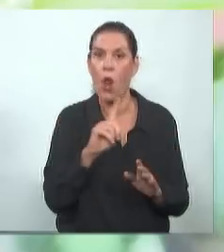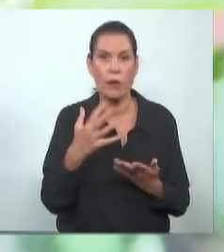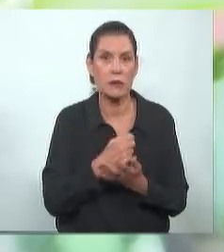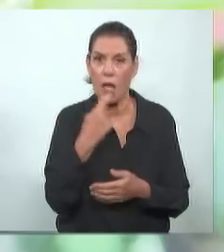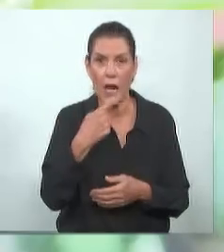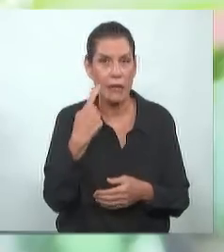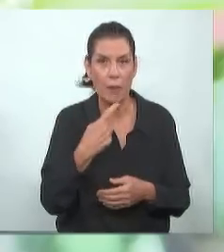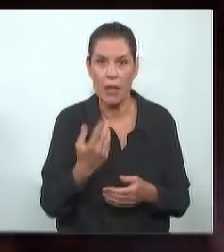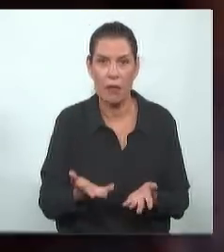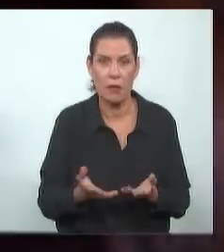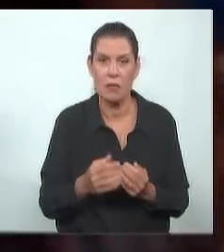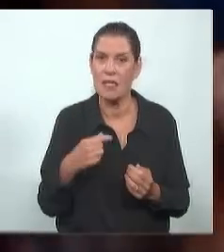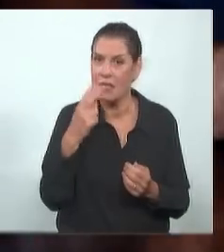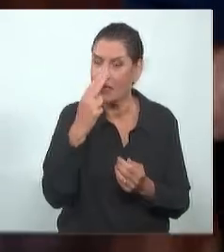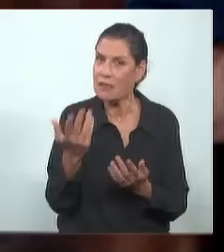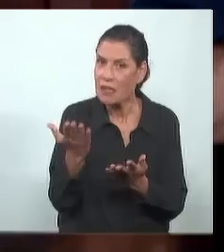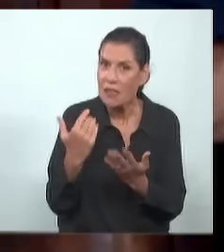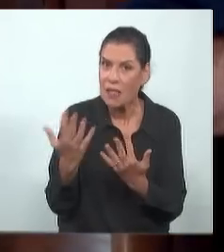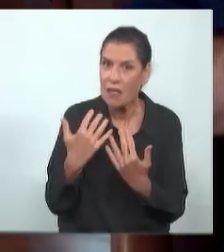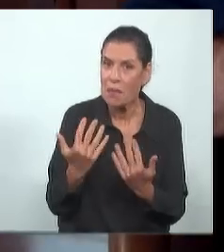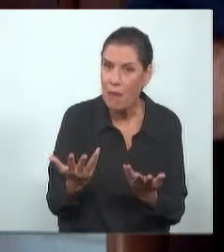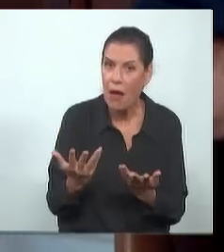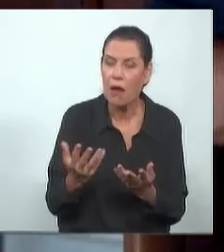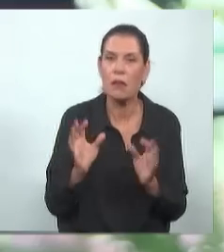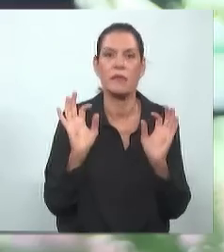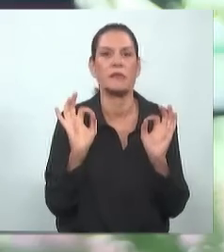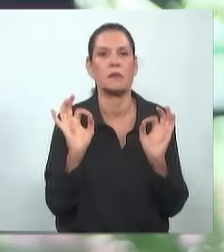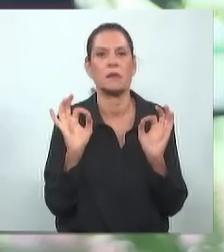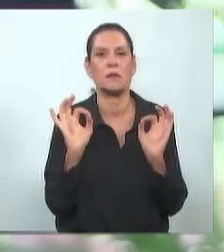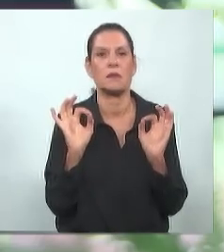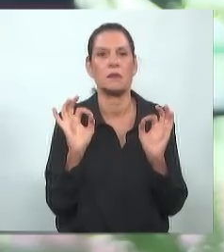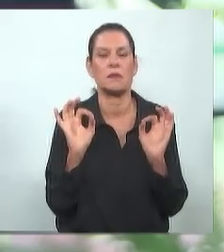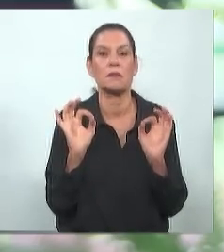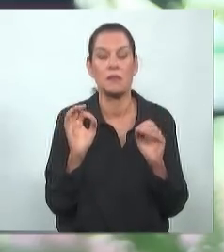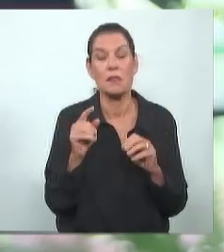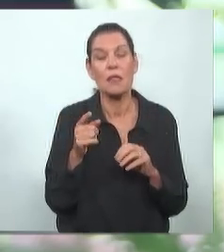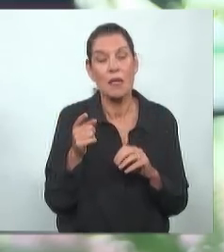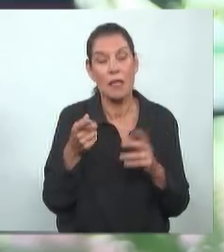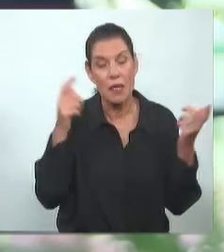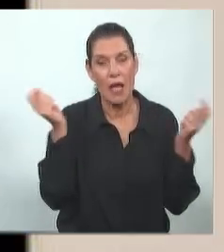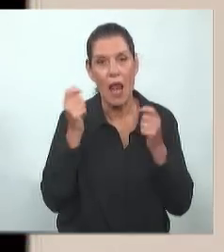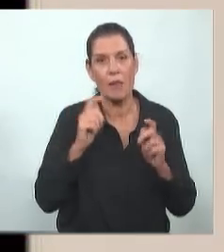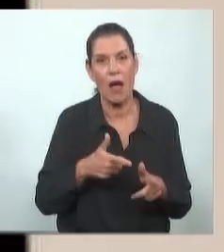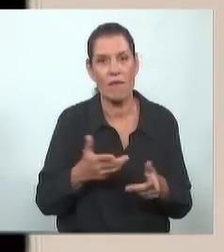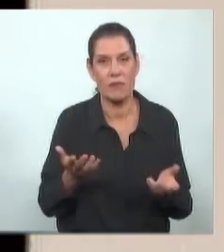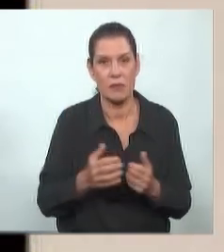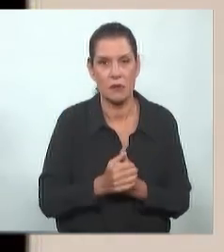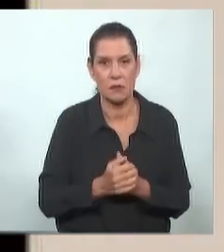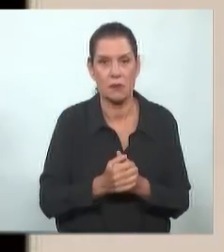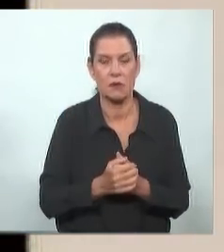ממנו איזשהו מידע, משהו, כלום. היום קוראים לזה הלם קרב. מגיע